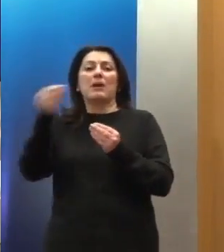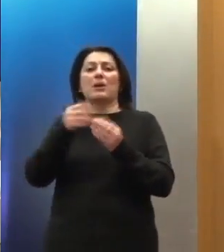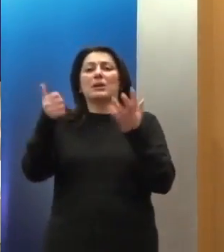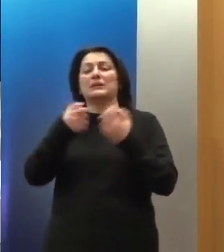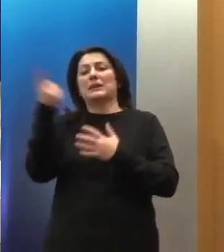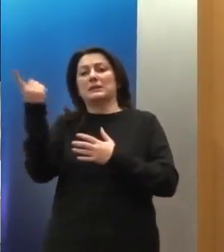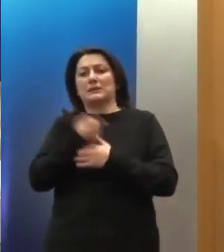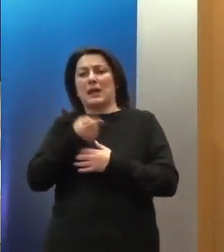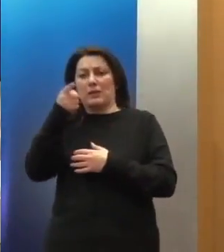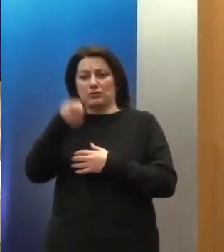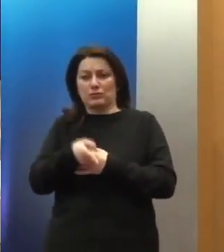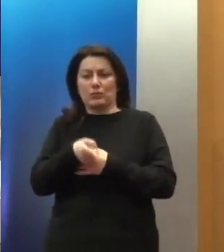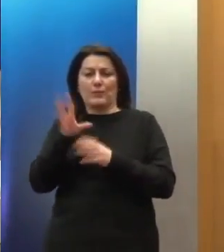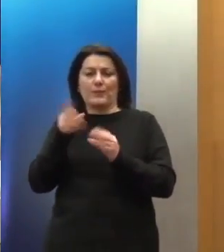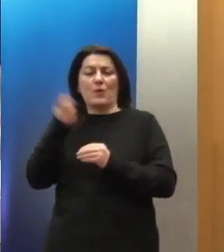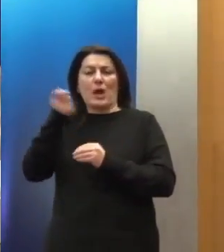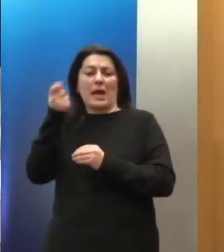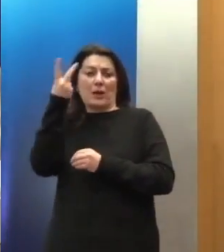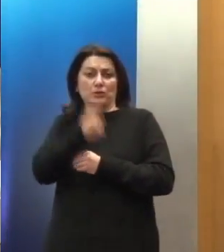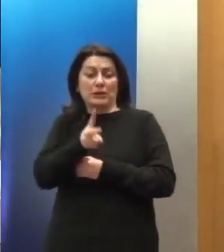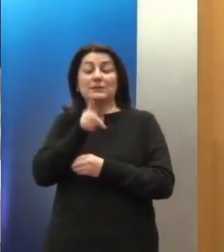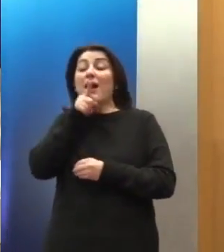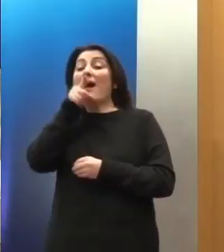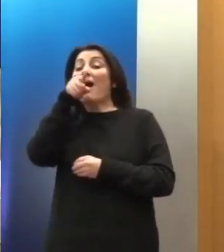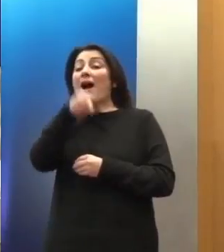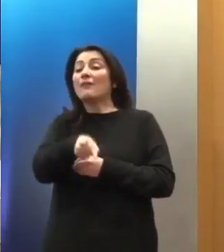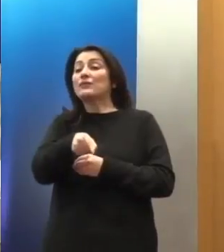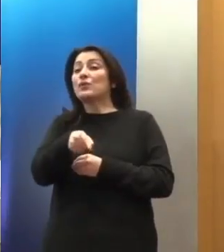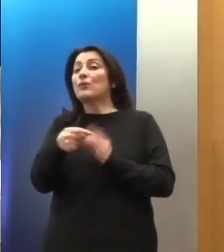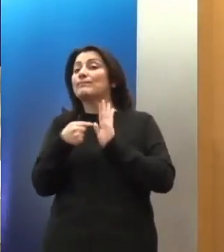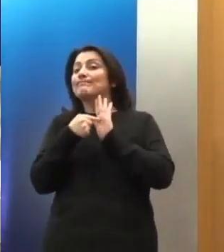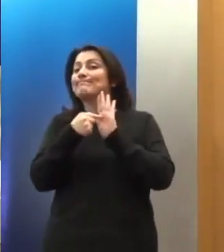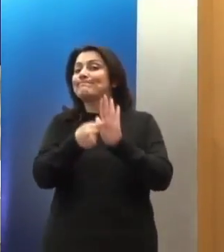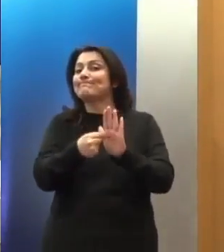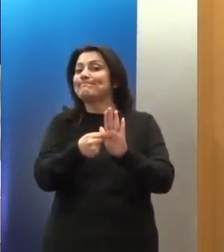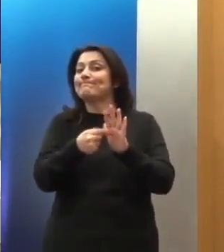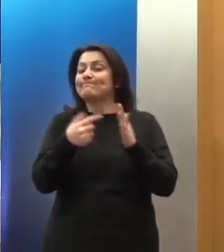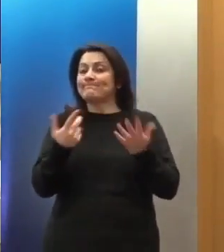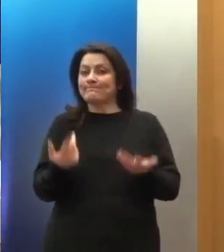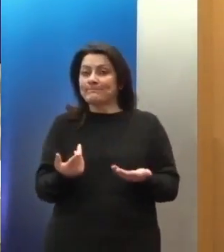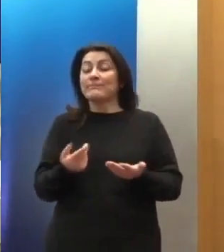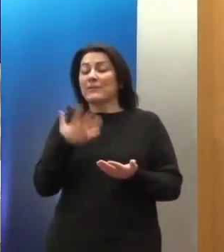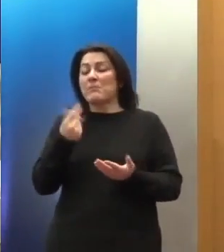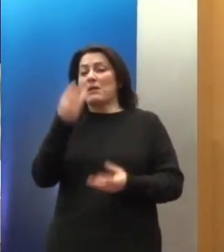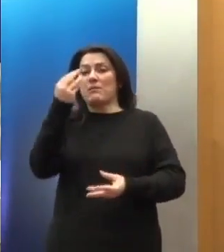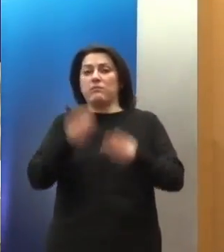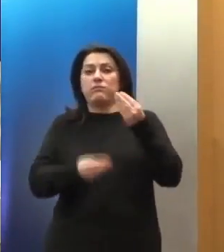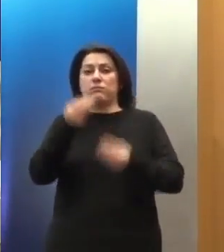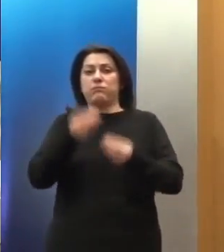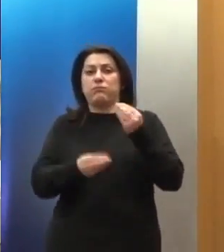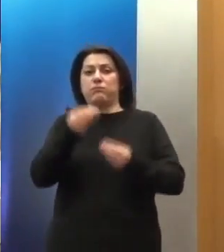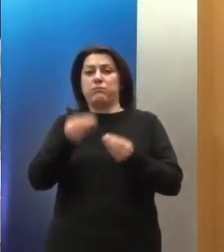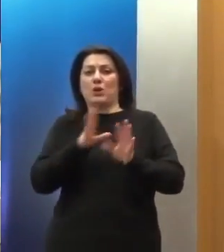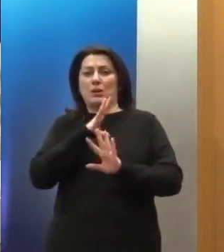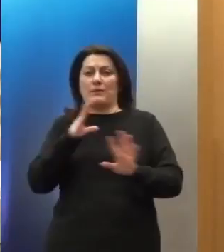προς το ΕΠ, αυτό είναι ένα σήμα, σηματοδοτεί ότι υπάρχει πρόβλημα, κόκκινη